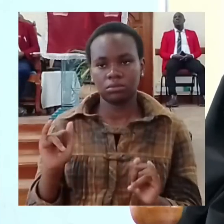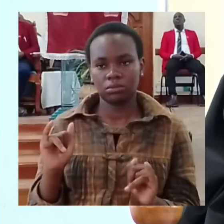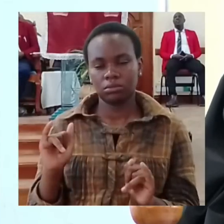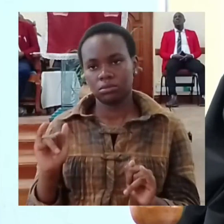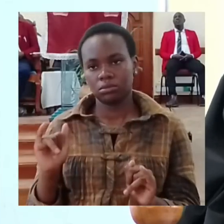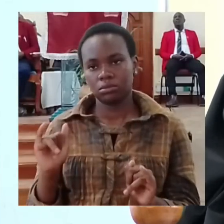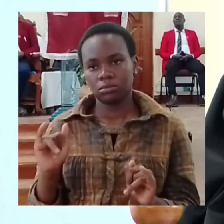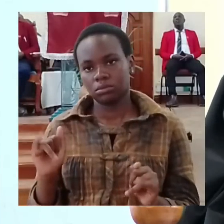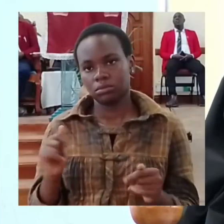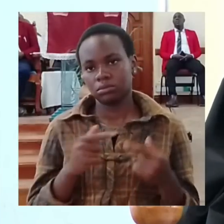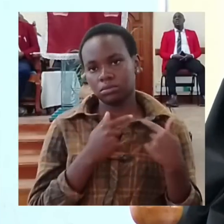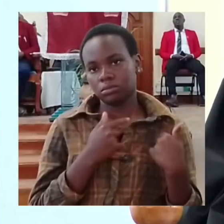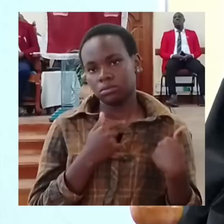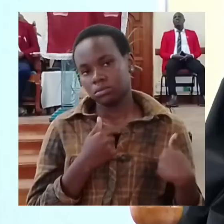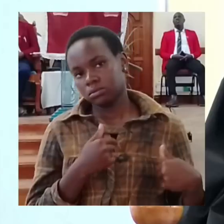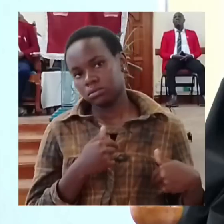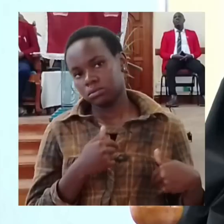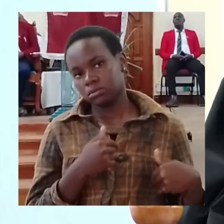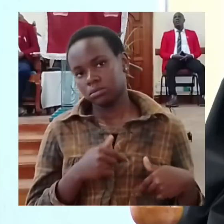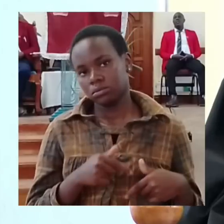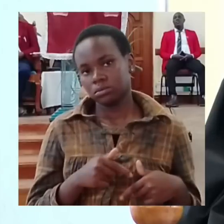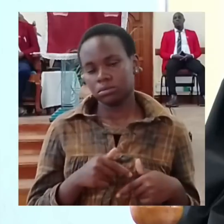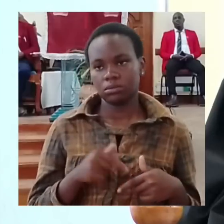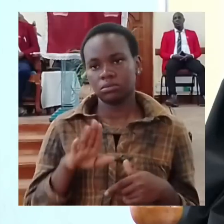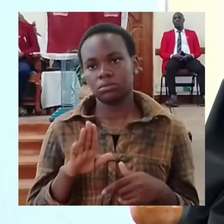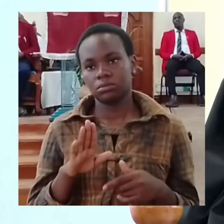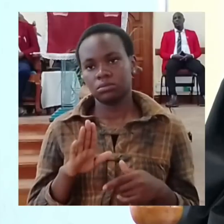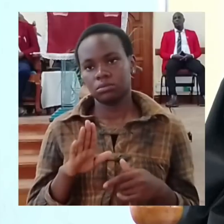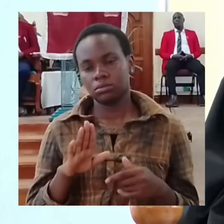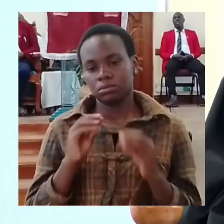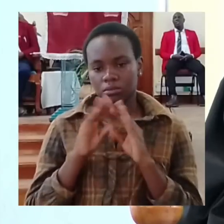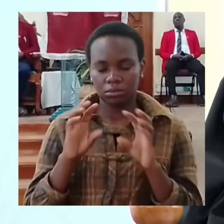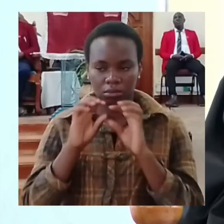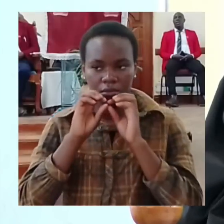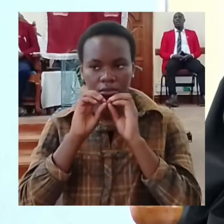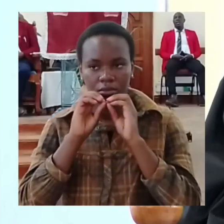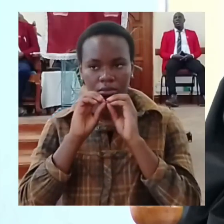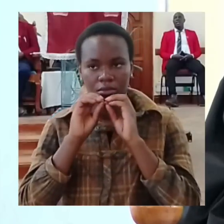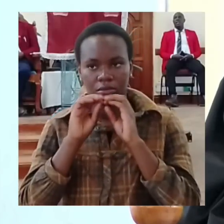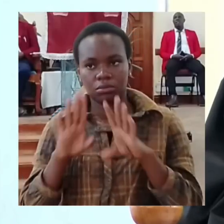tũhe Roho mwerũ